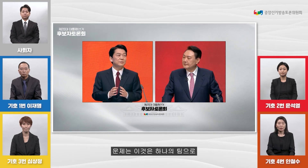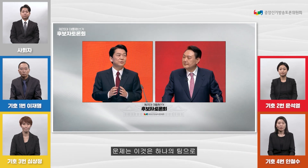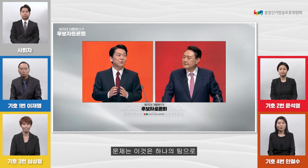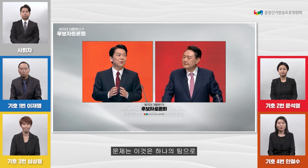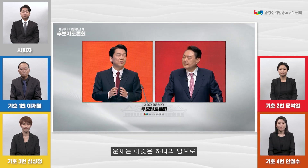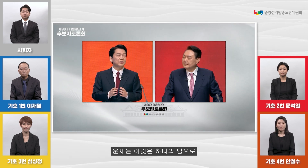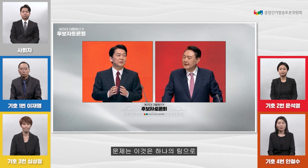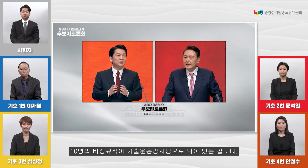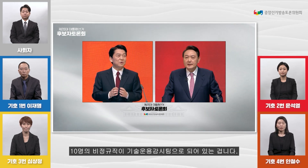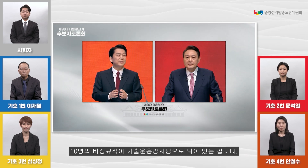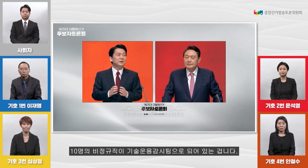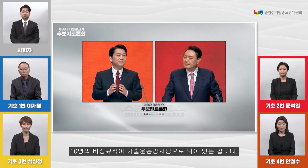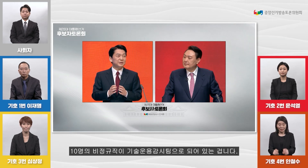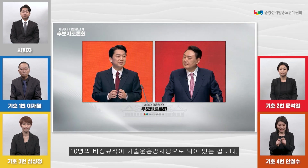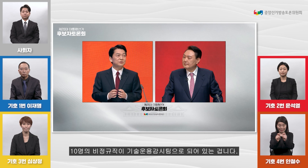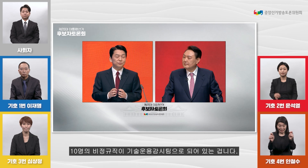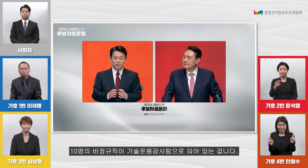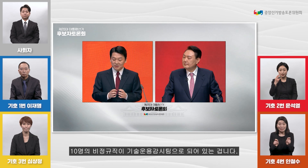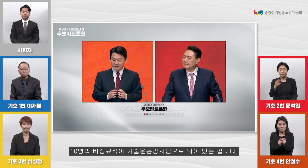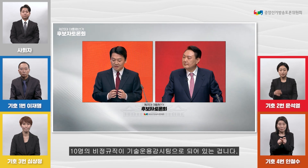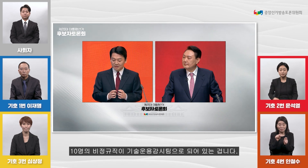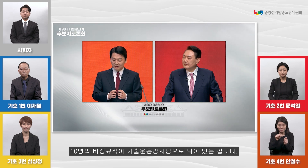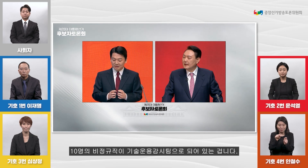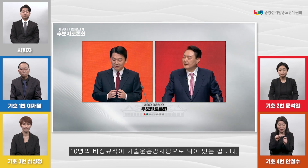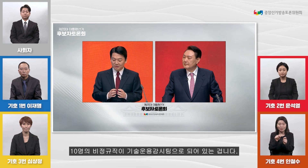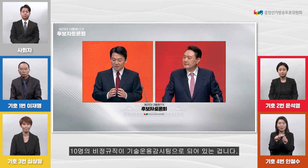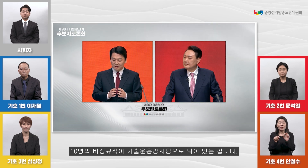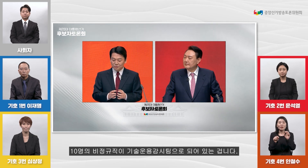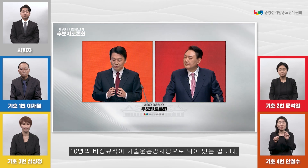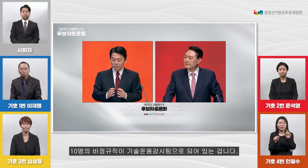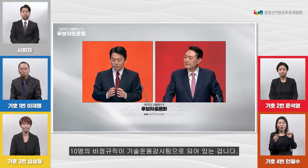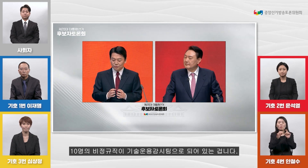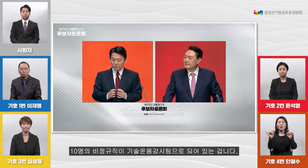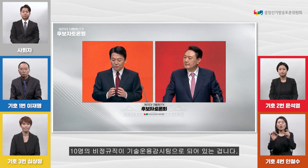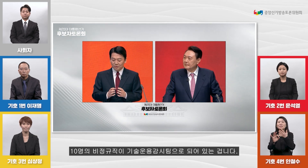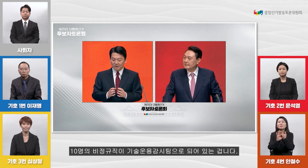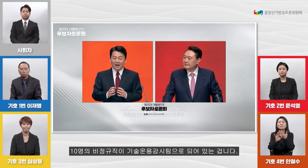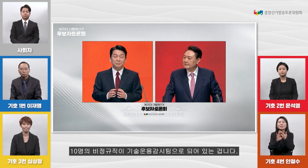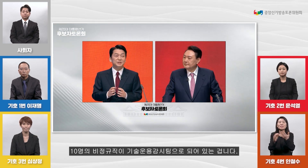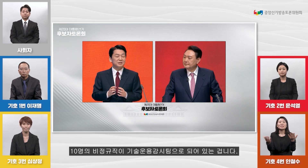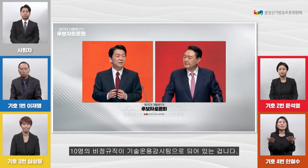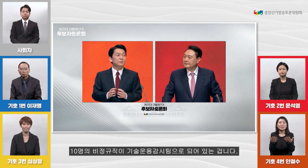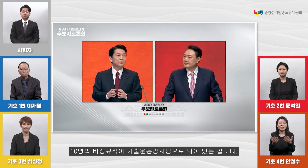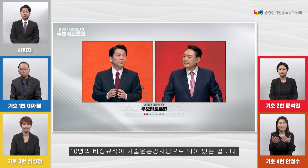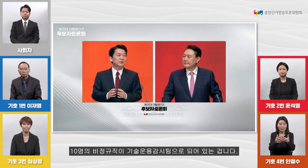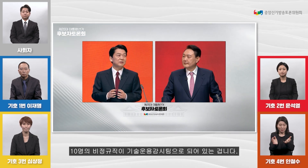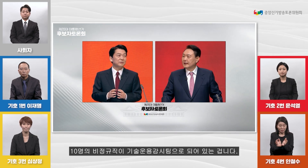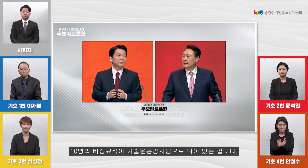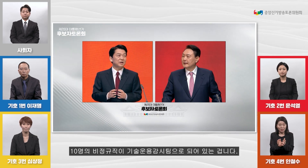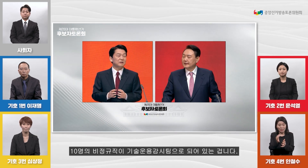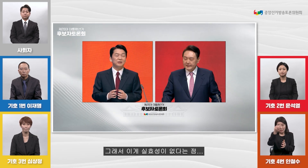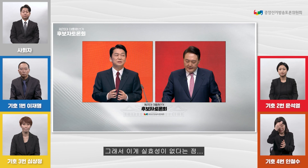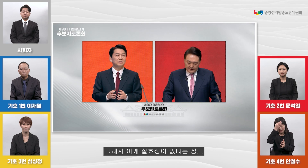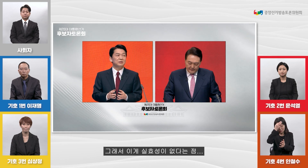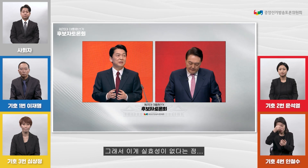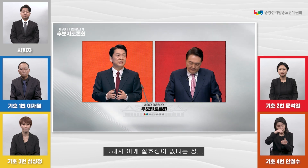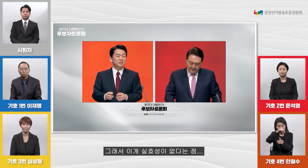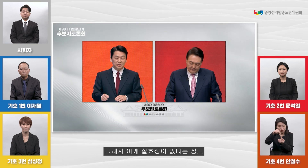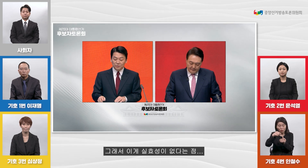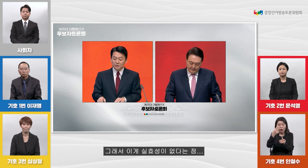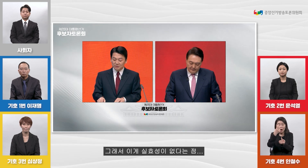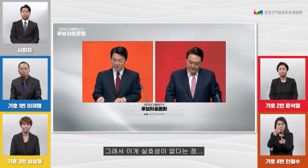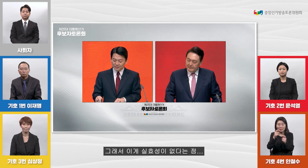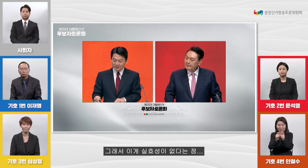하나의 팀으로 10명의 비정규직이 기술 운용 감시 팀으로 되어 있는 겁니다. 그래서